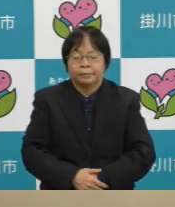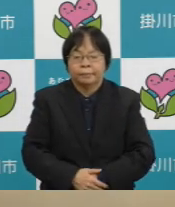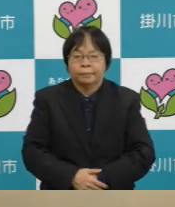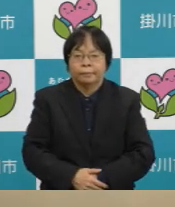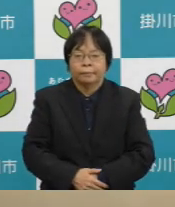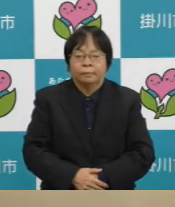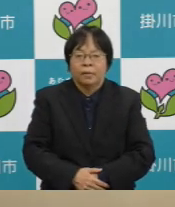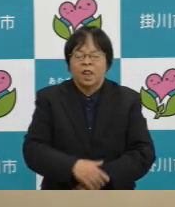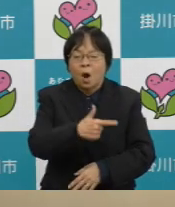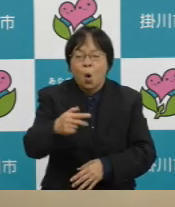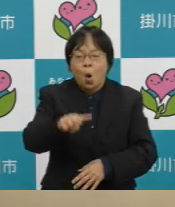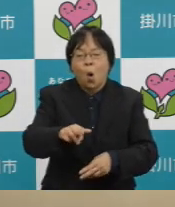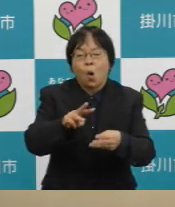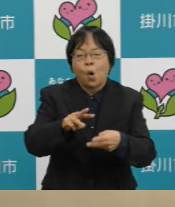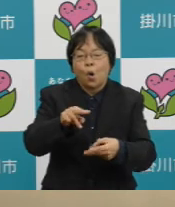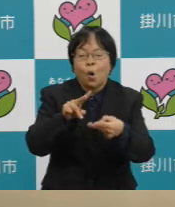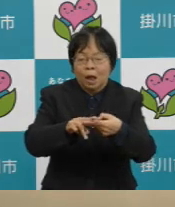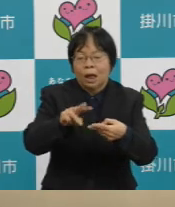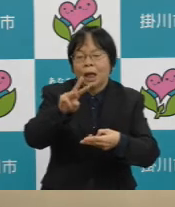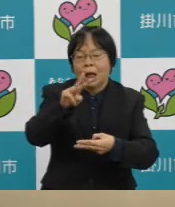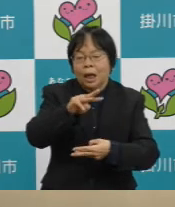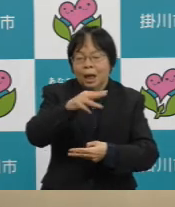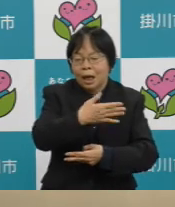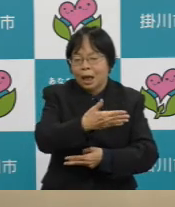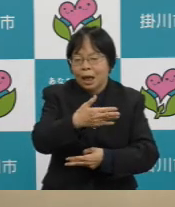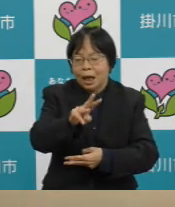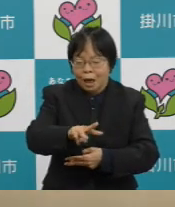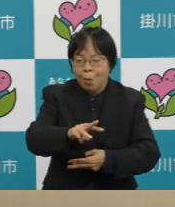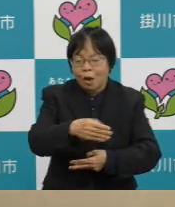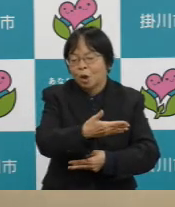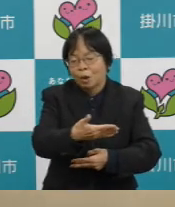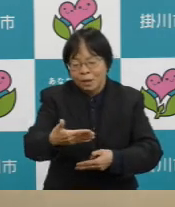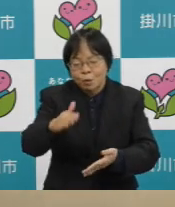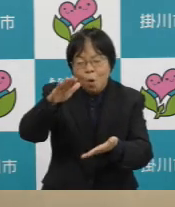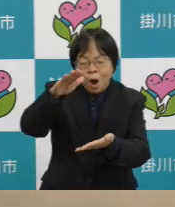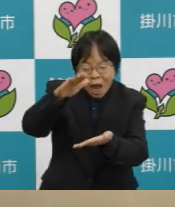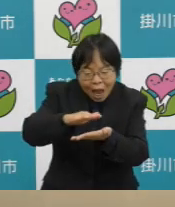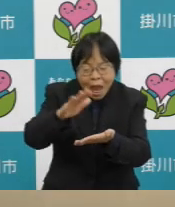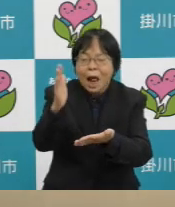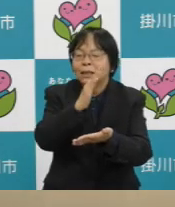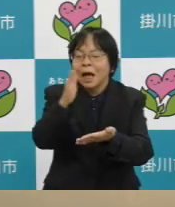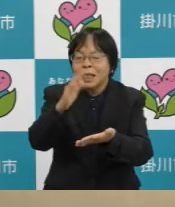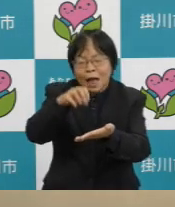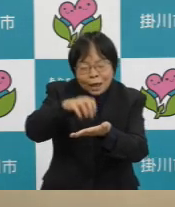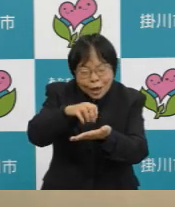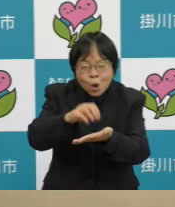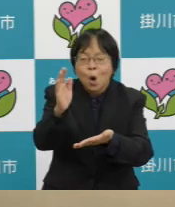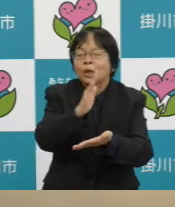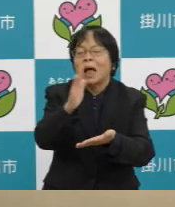大井川の水を減らさない、それから汚さない、さら